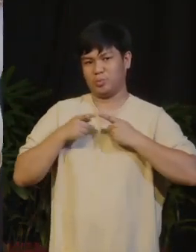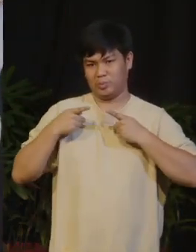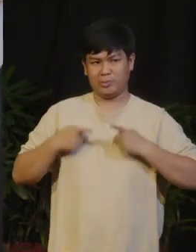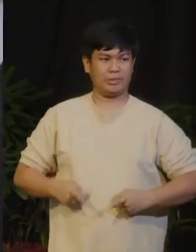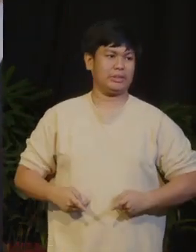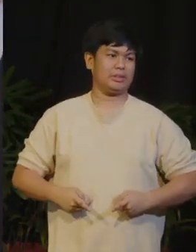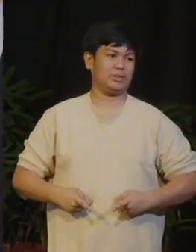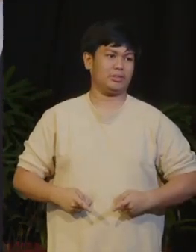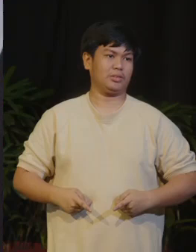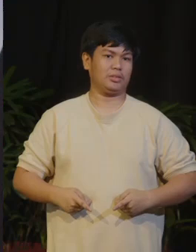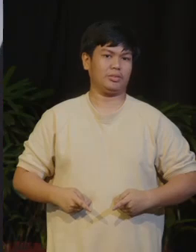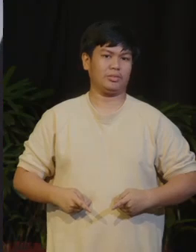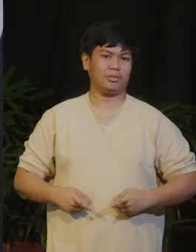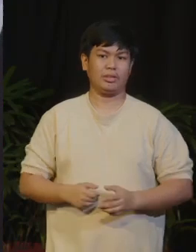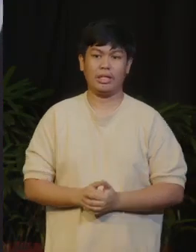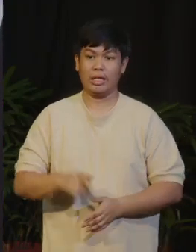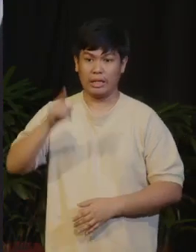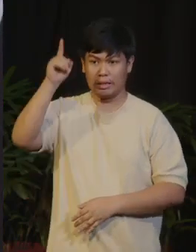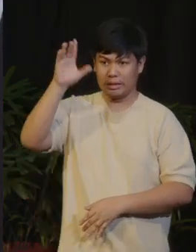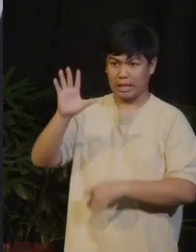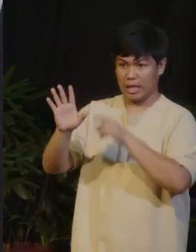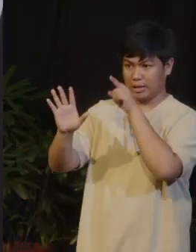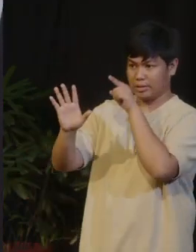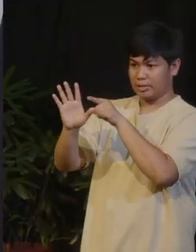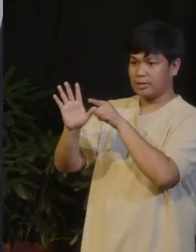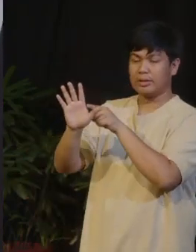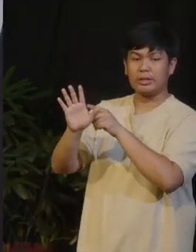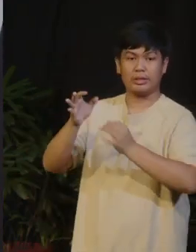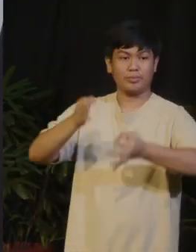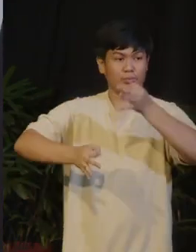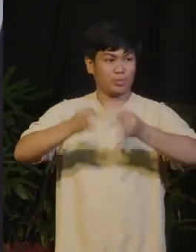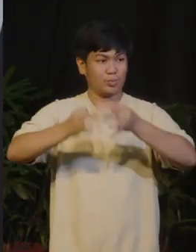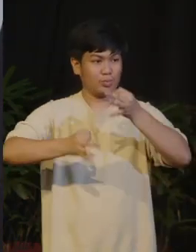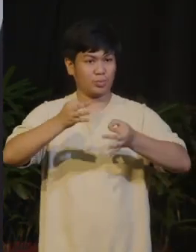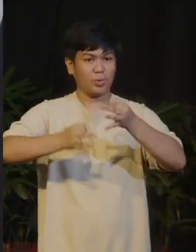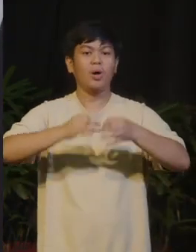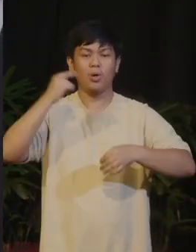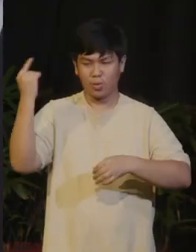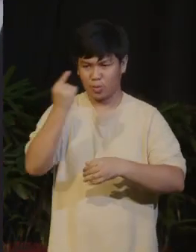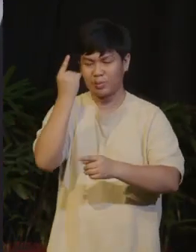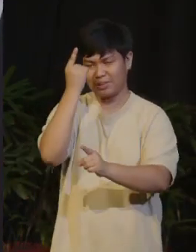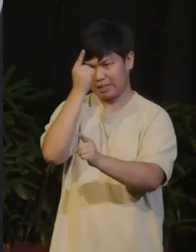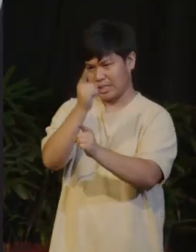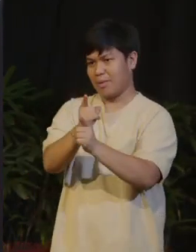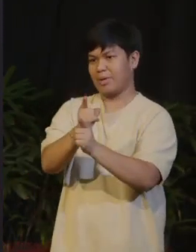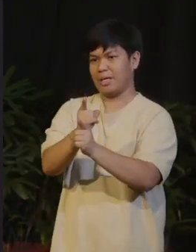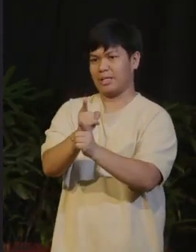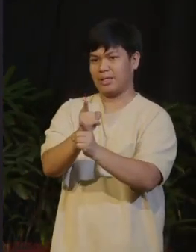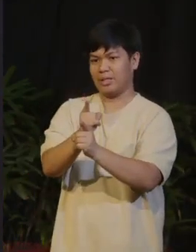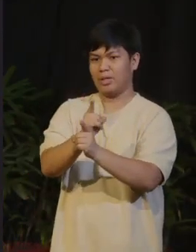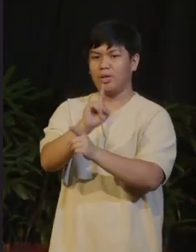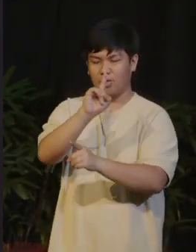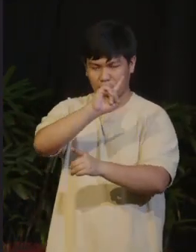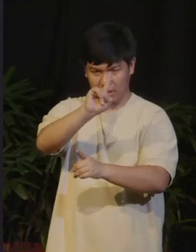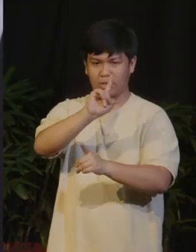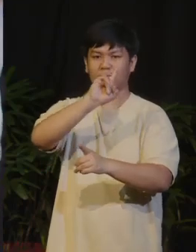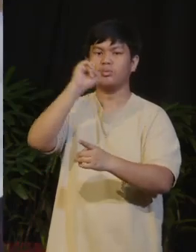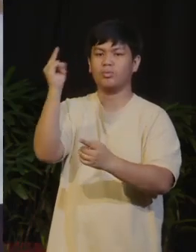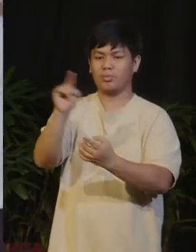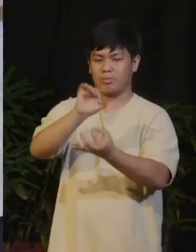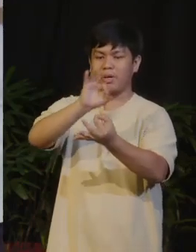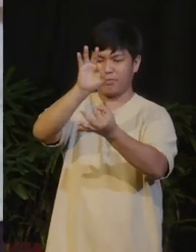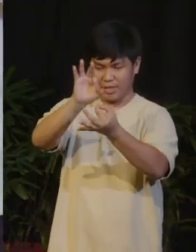hipokrasiya. Ang Diyos, ang kanyang paghatol ay laging tama sapagkat nakikita niya